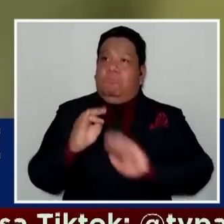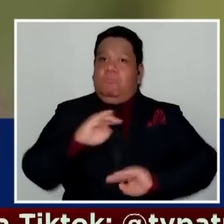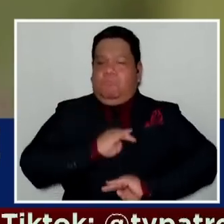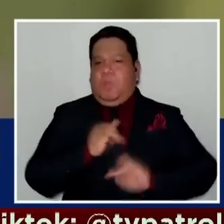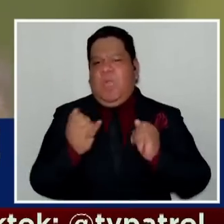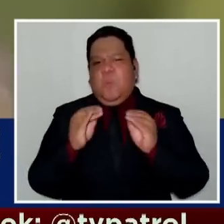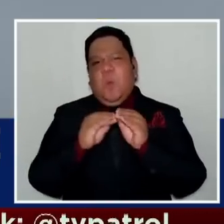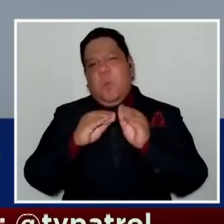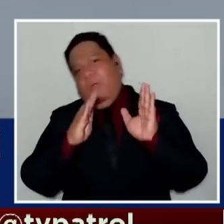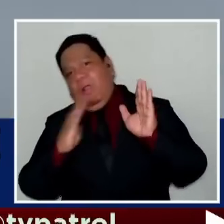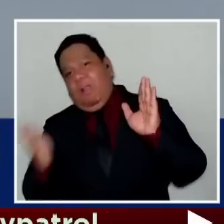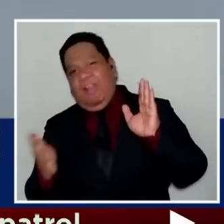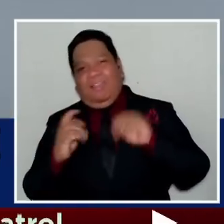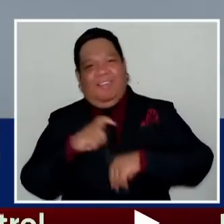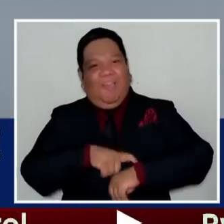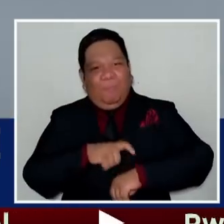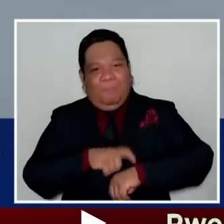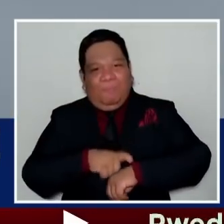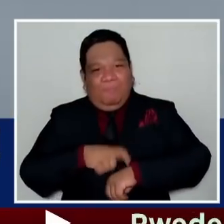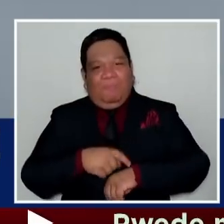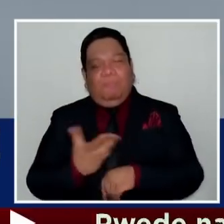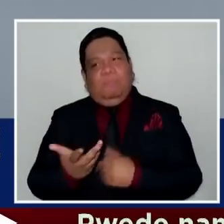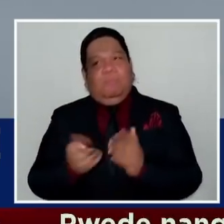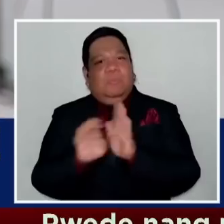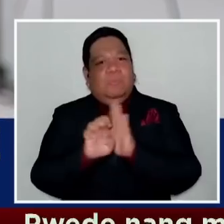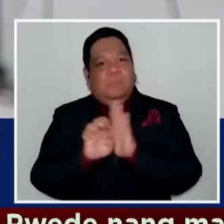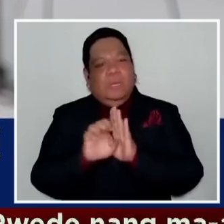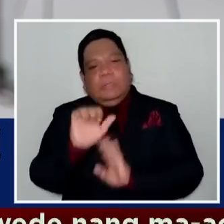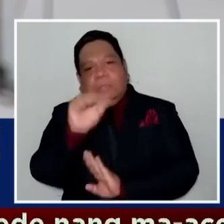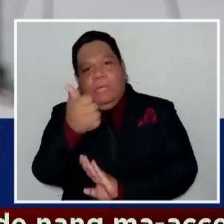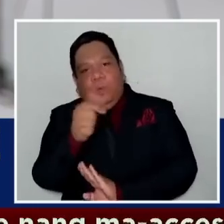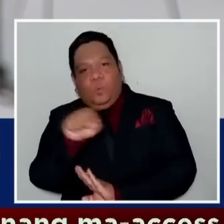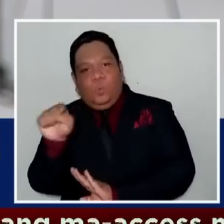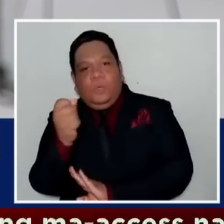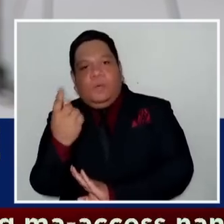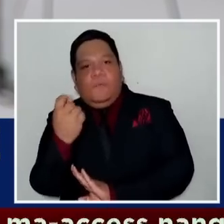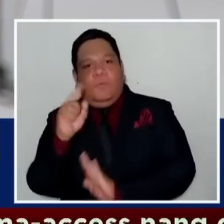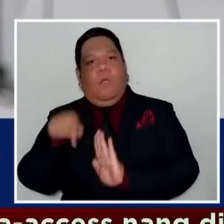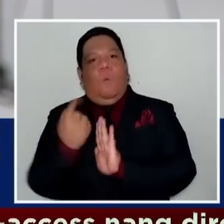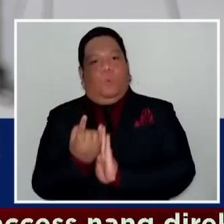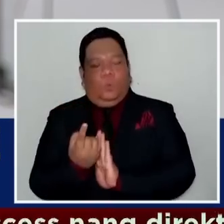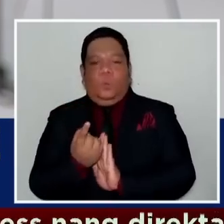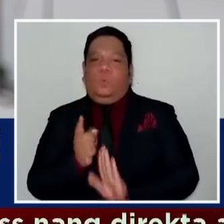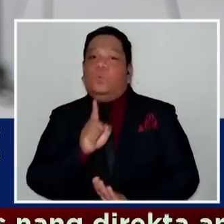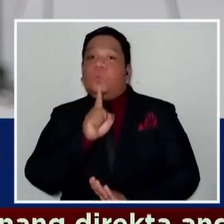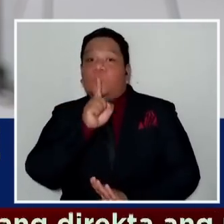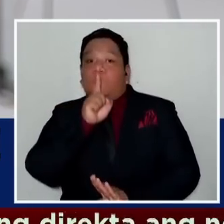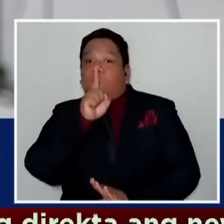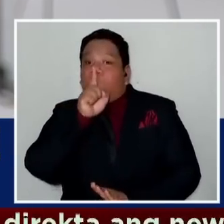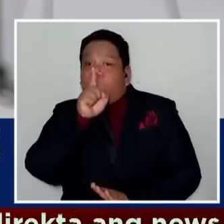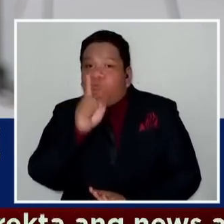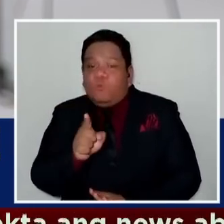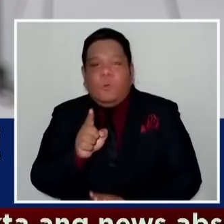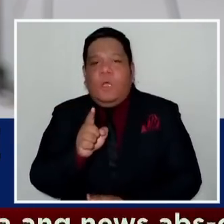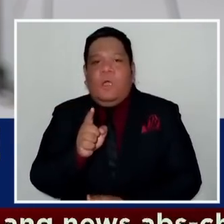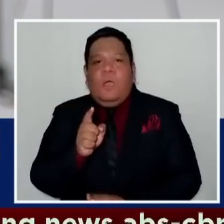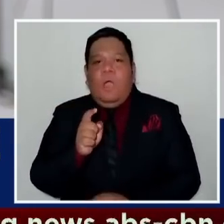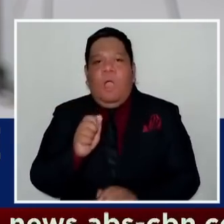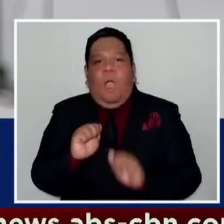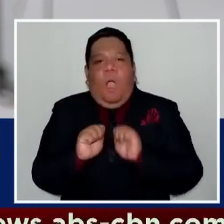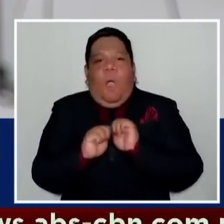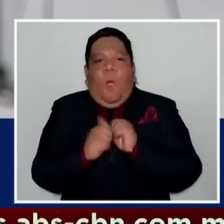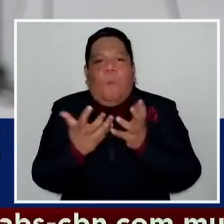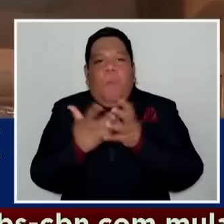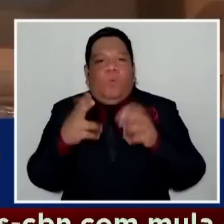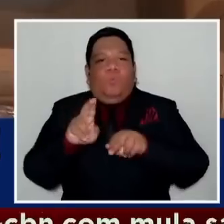ngayon, magiging sabihin na natin 10 to 11 hours. It's really the volume of electricity that